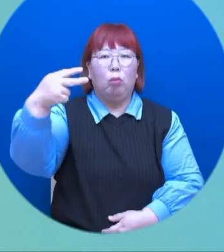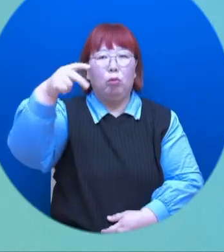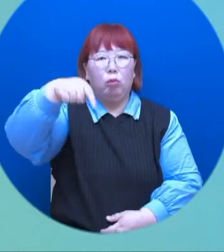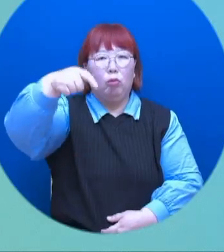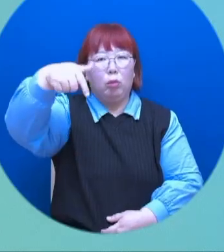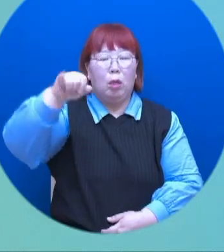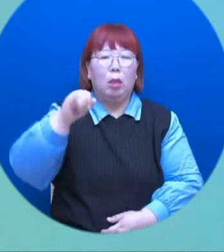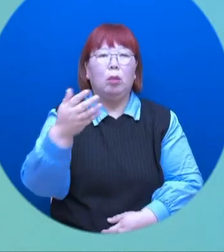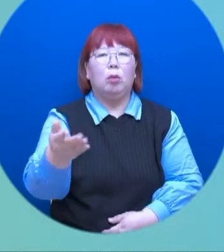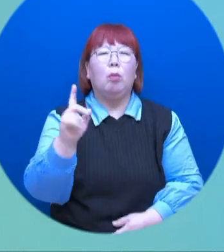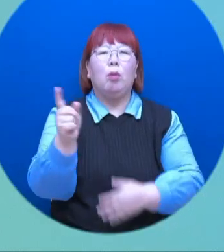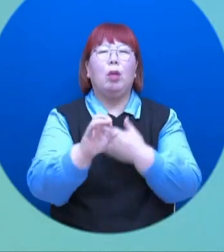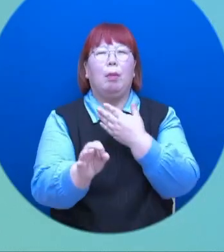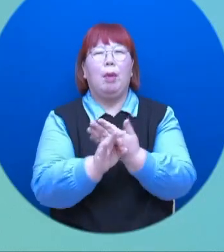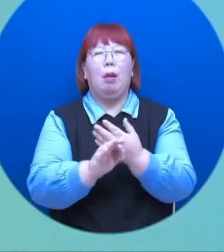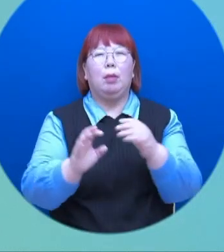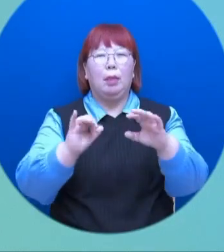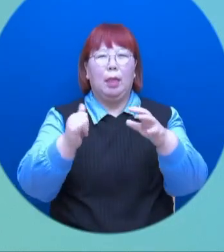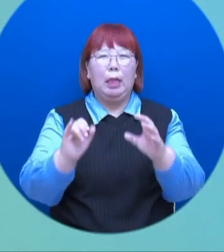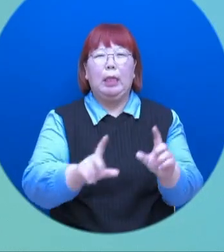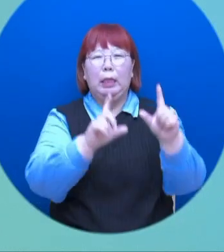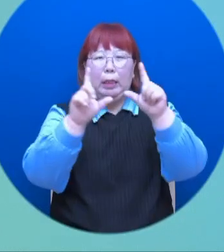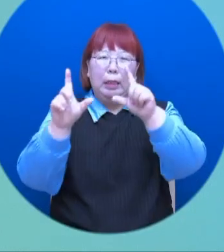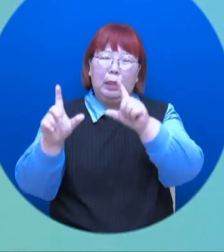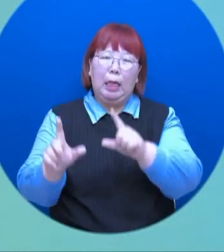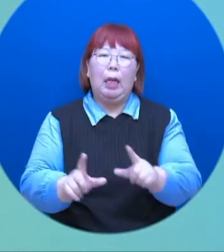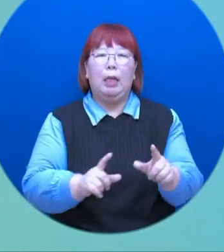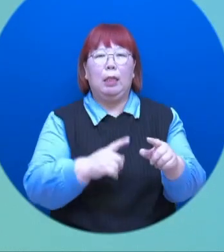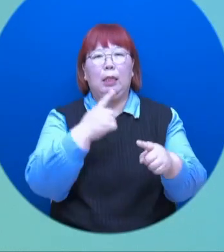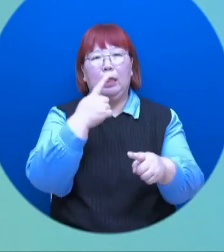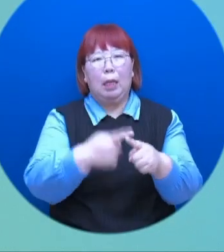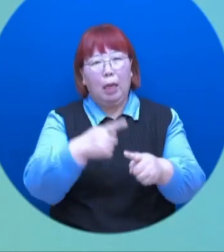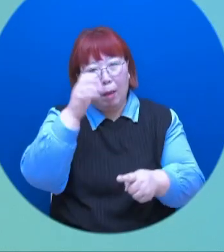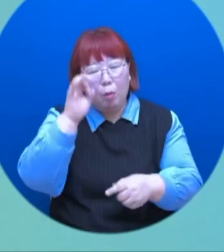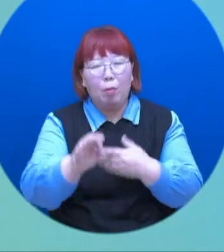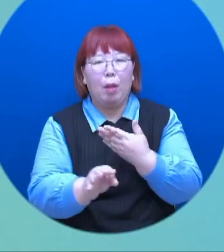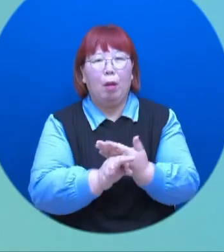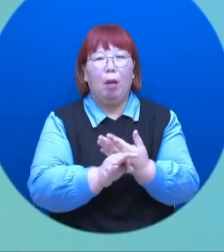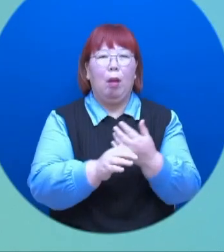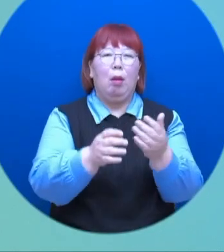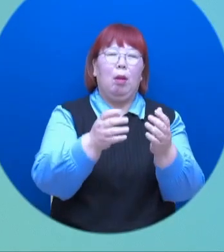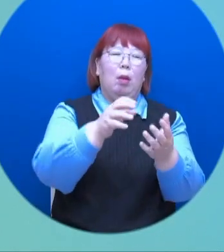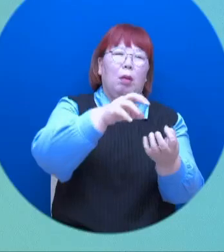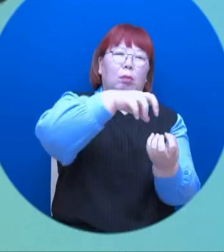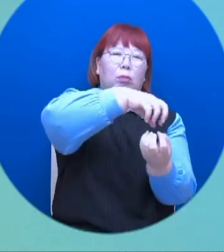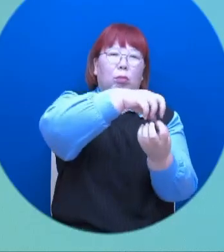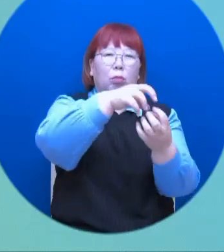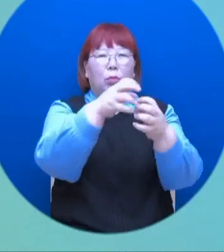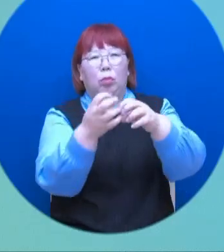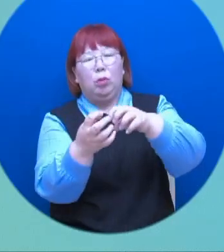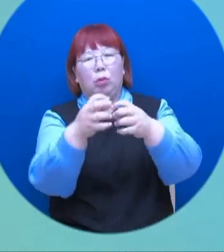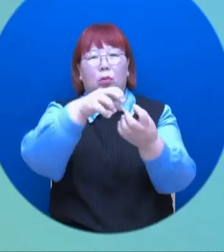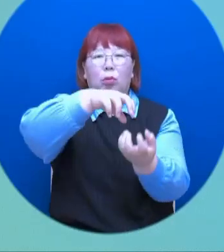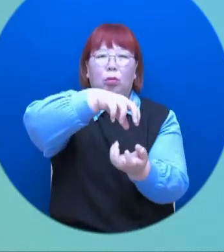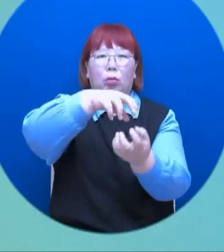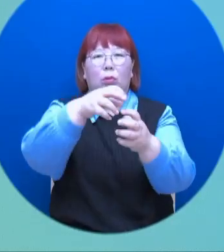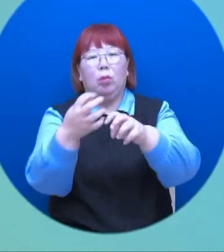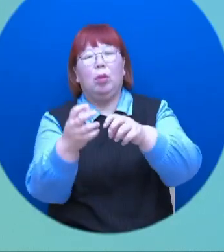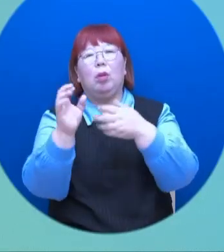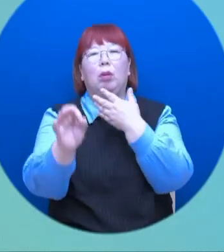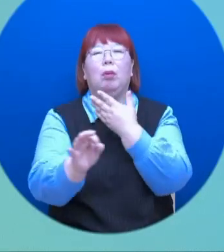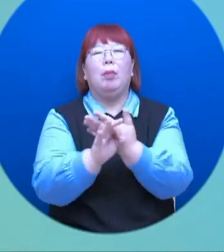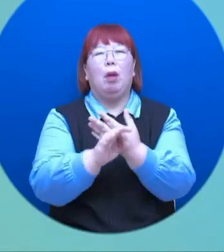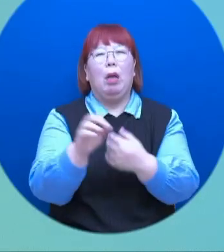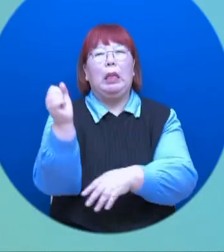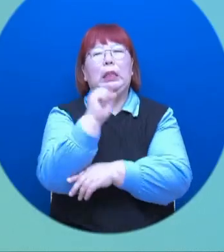말씀해요. 세상 살다 보면 뒹굴뒹굴 구려야 할 때가 있다. 언제나 따뜻한 봄날만 있는